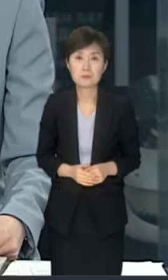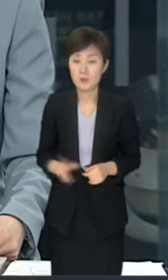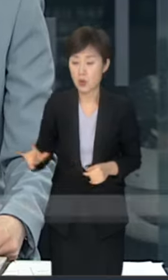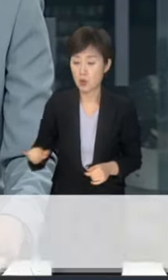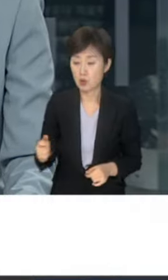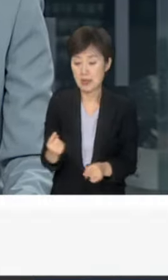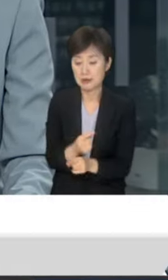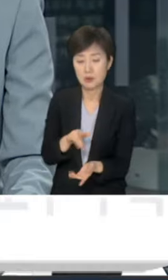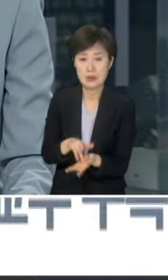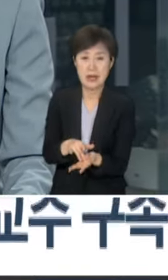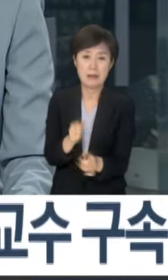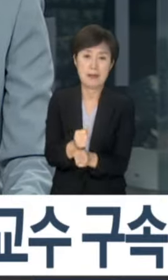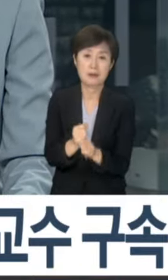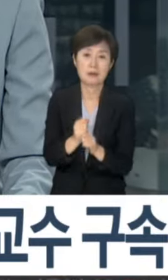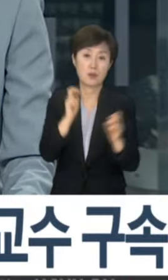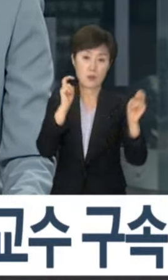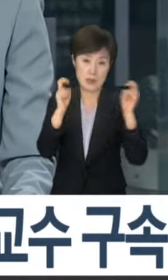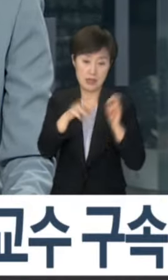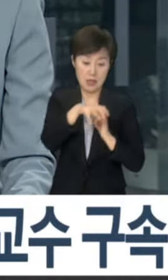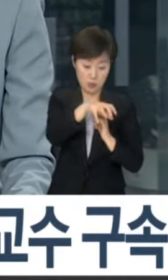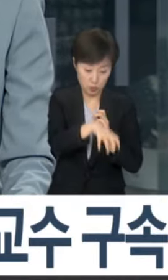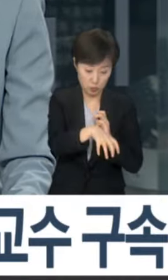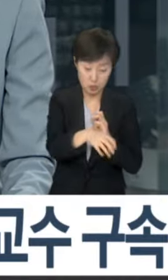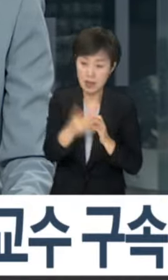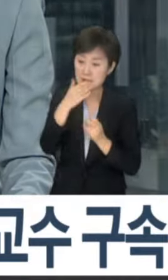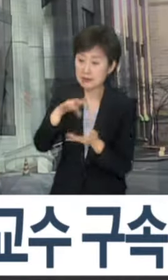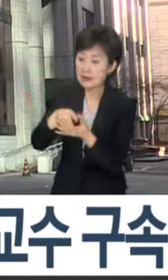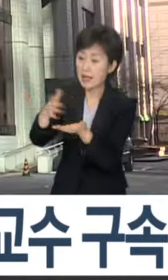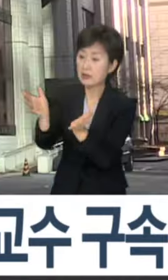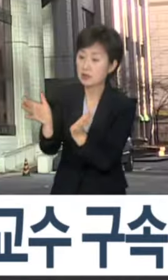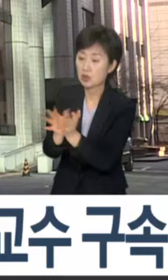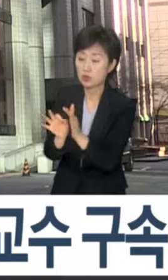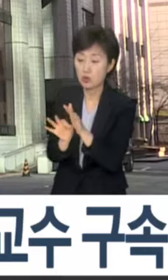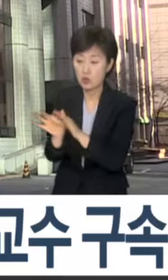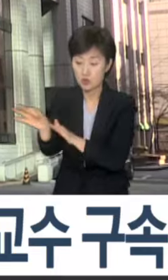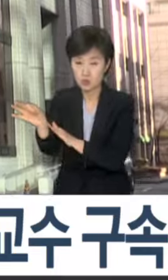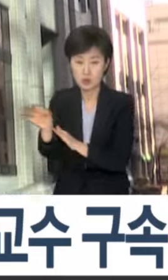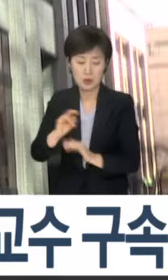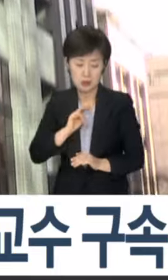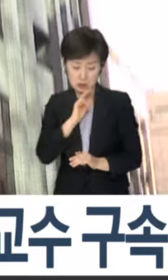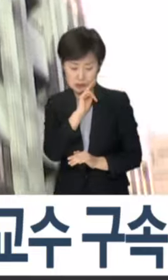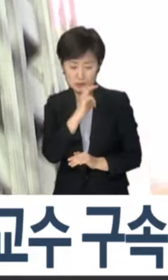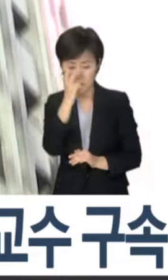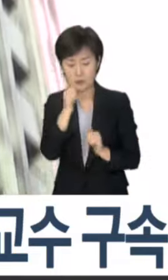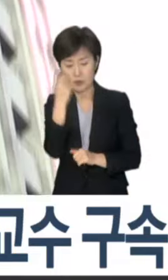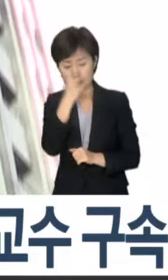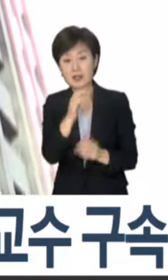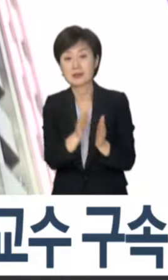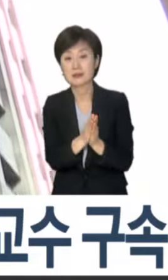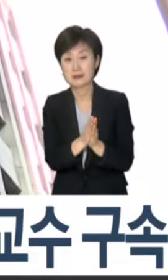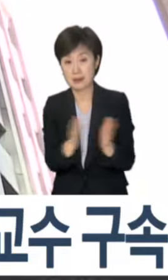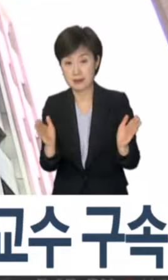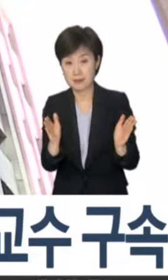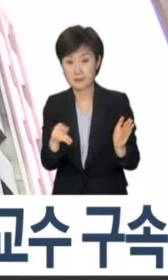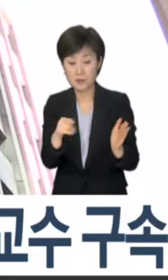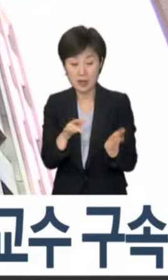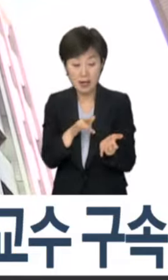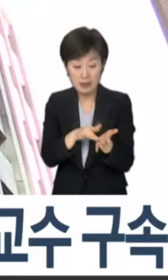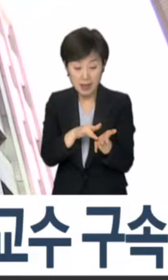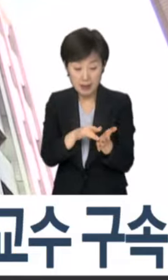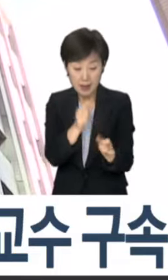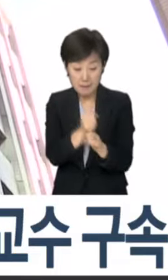코로나 치료제를 개발하던 제약업체 식품의약품 안전처 로비 의욕을 수하는 검찰이 최근 신약 개발에 참여한